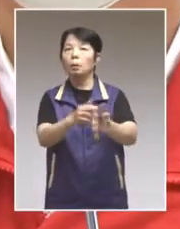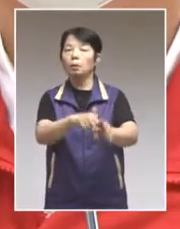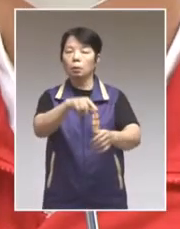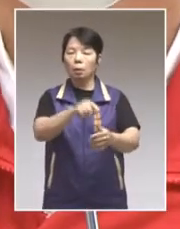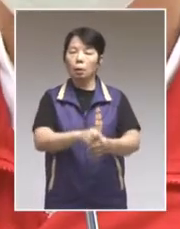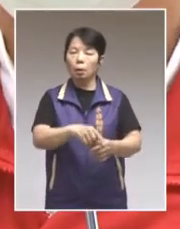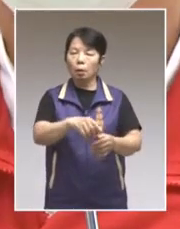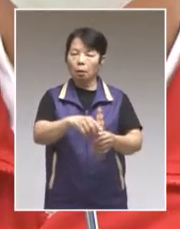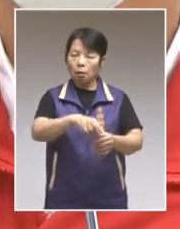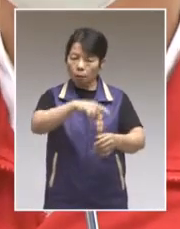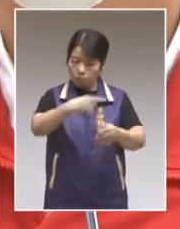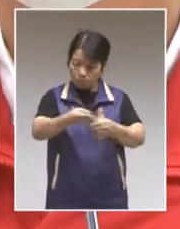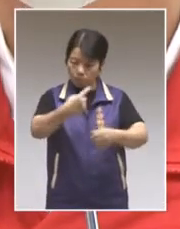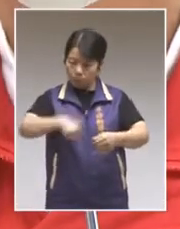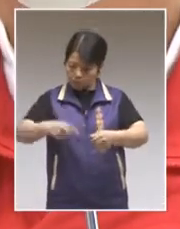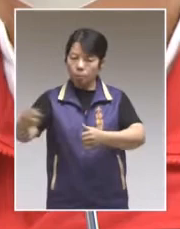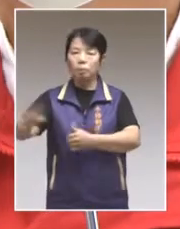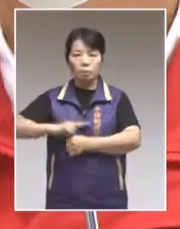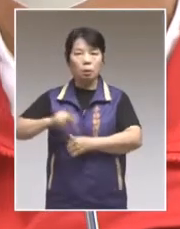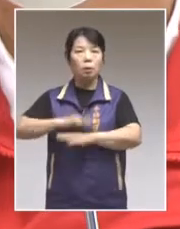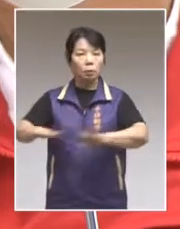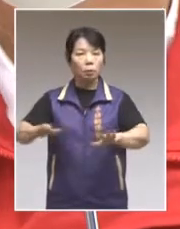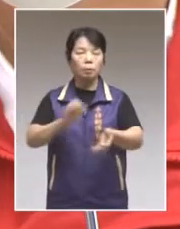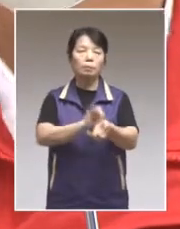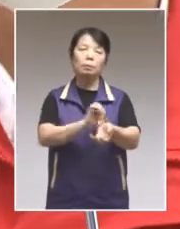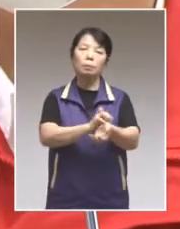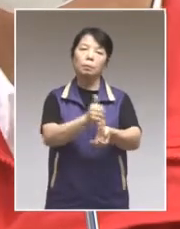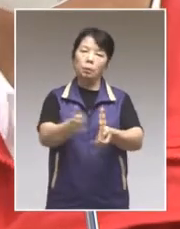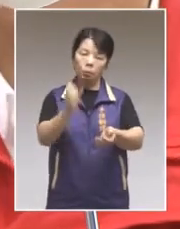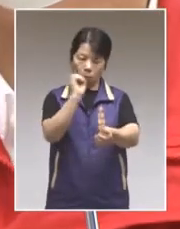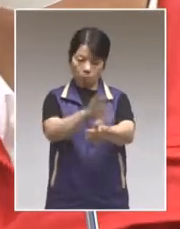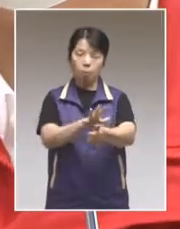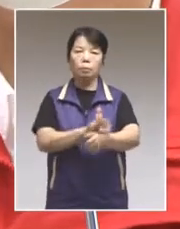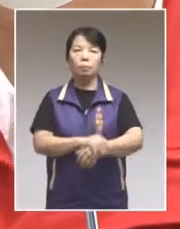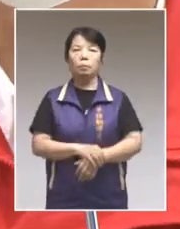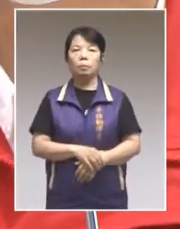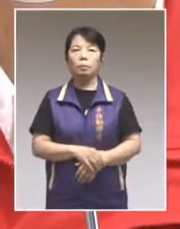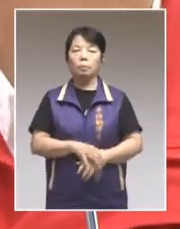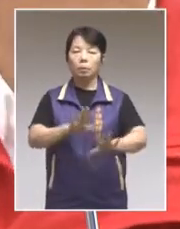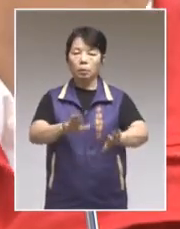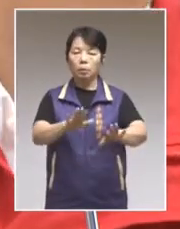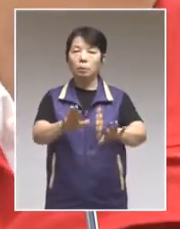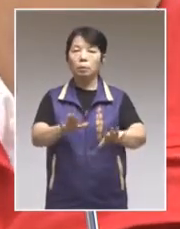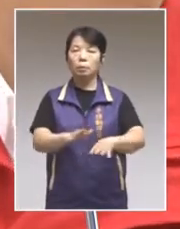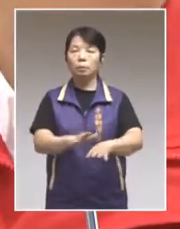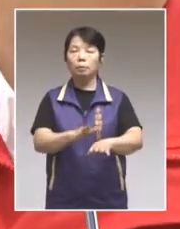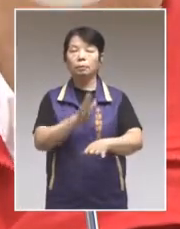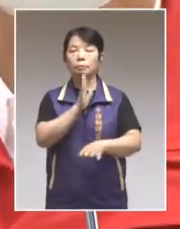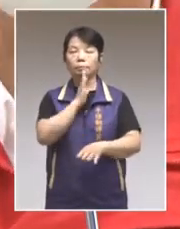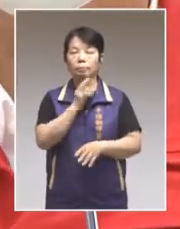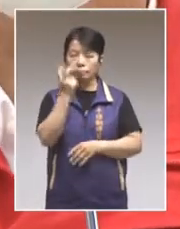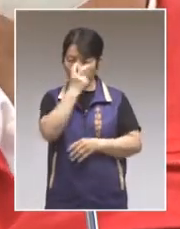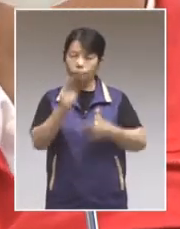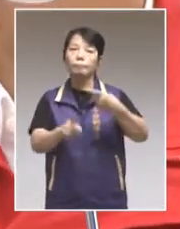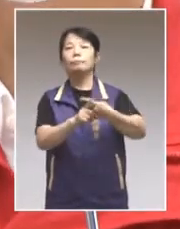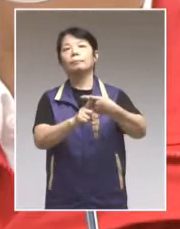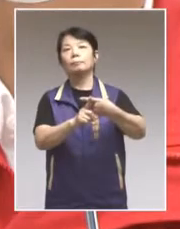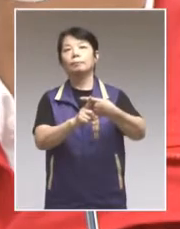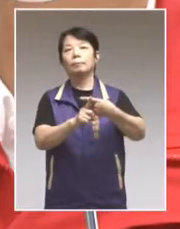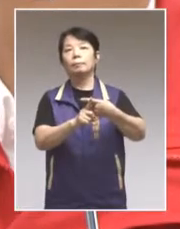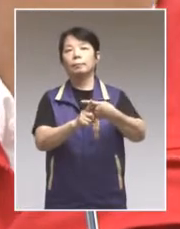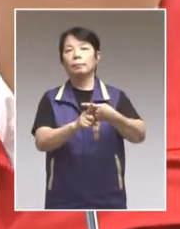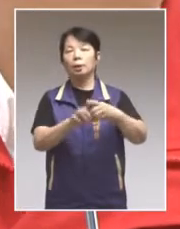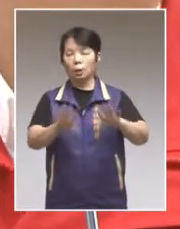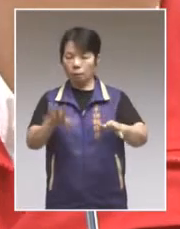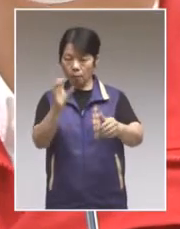这个简讯的通知，好，这个医院就会告诉你，好，说你现在已经确诊了，好，那